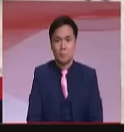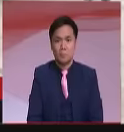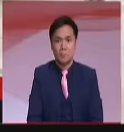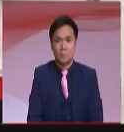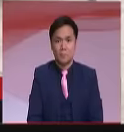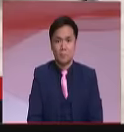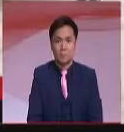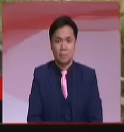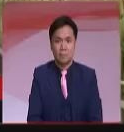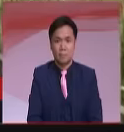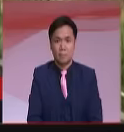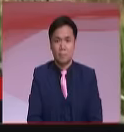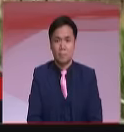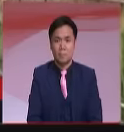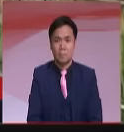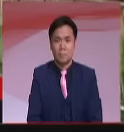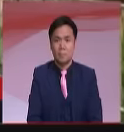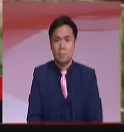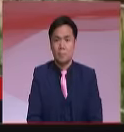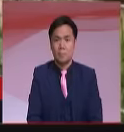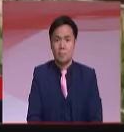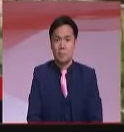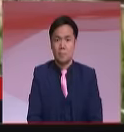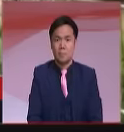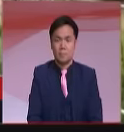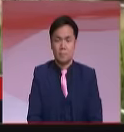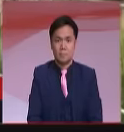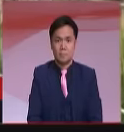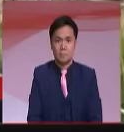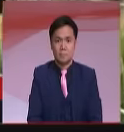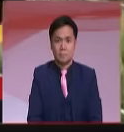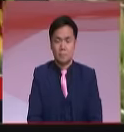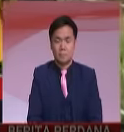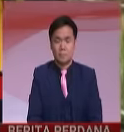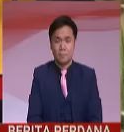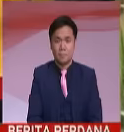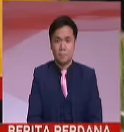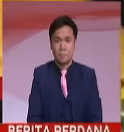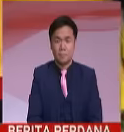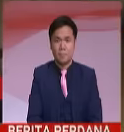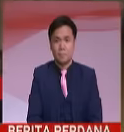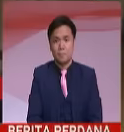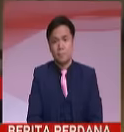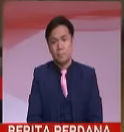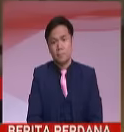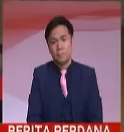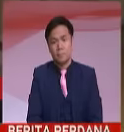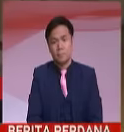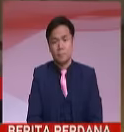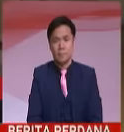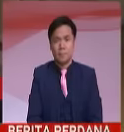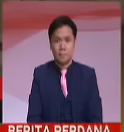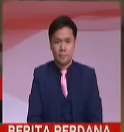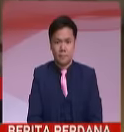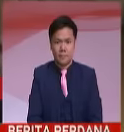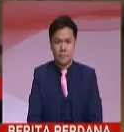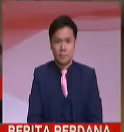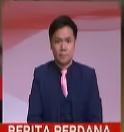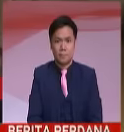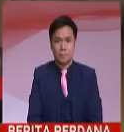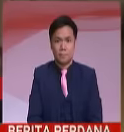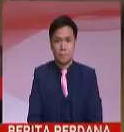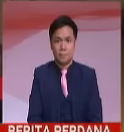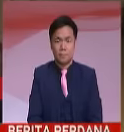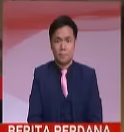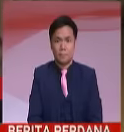hai hai hai hai Hi